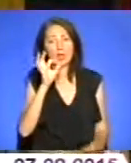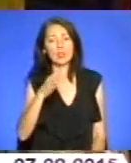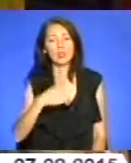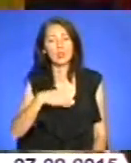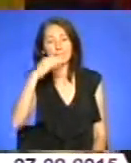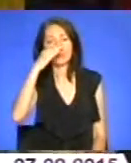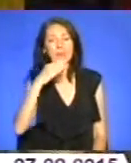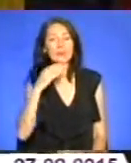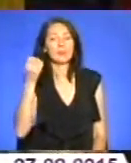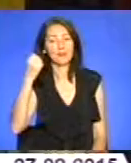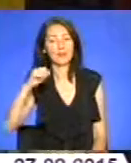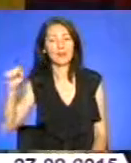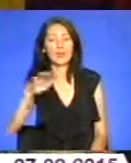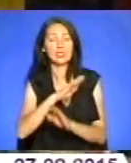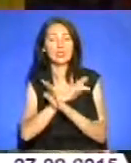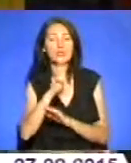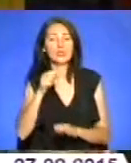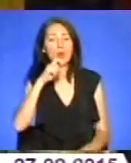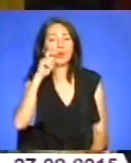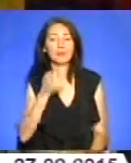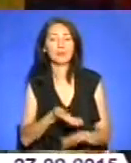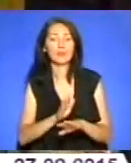загинув за Україну. Тяжко переносив, малий?